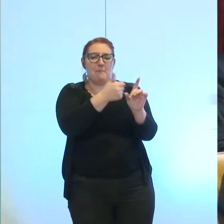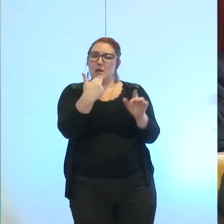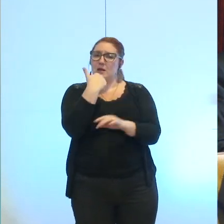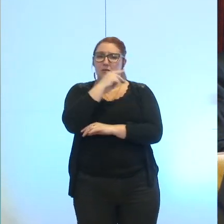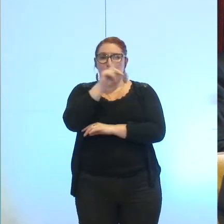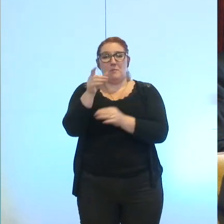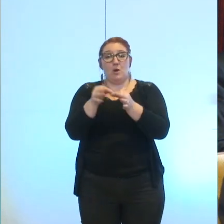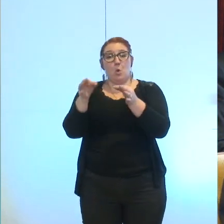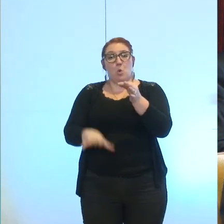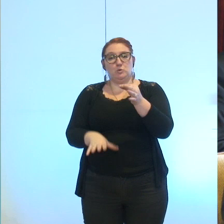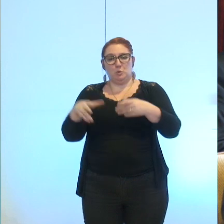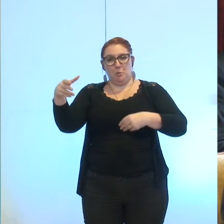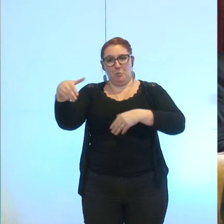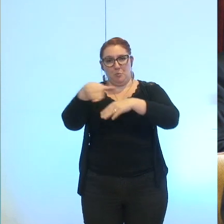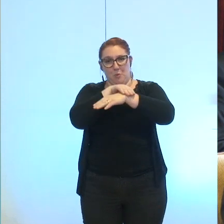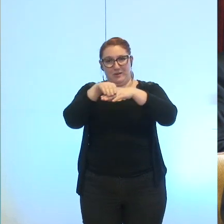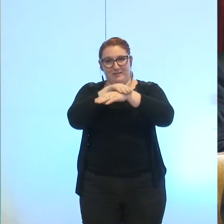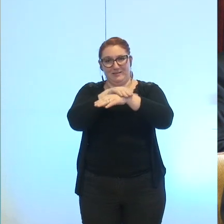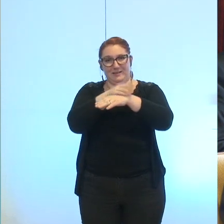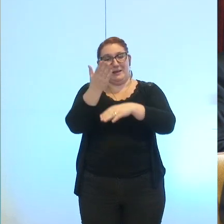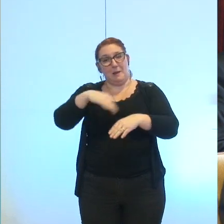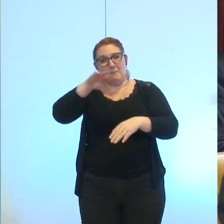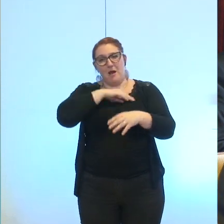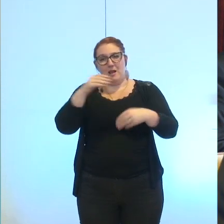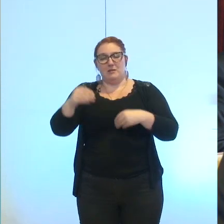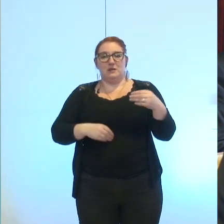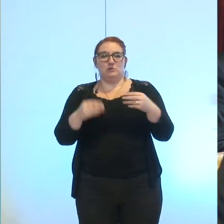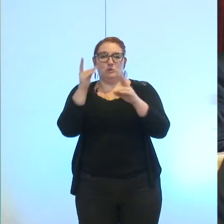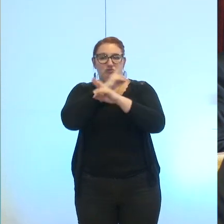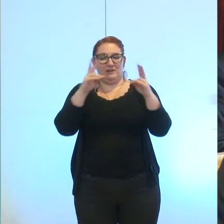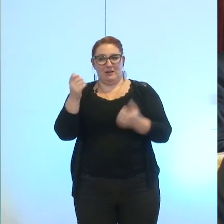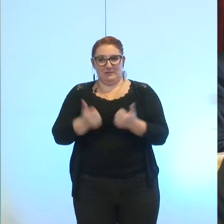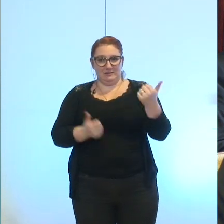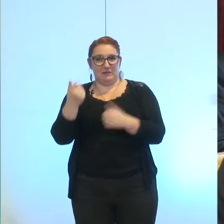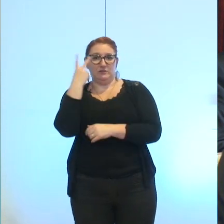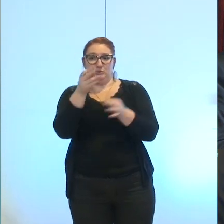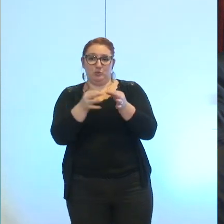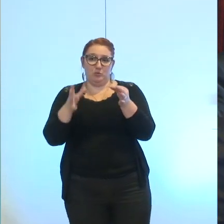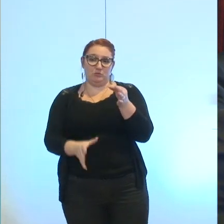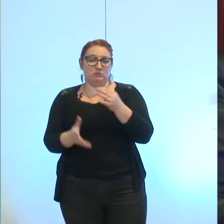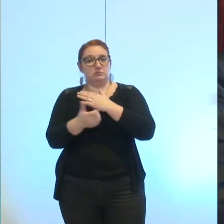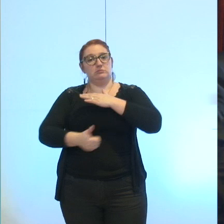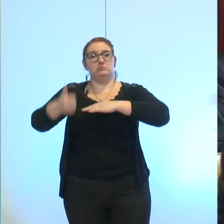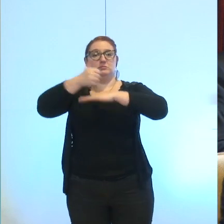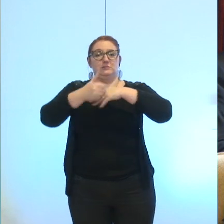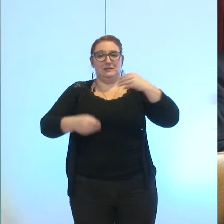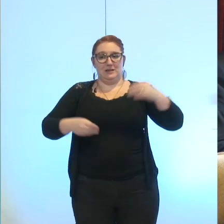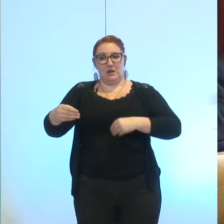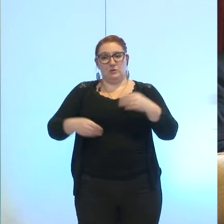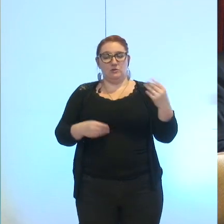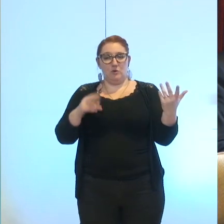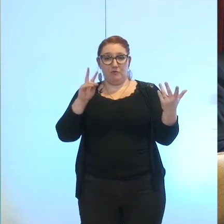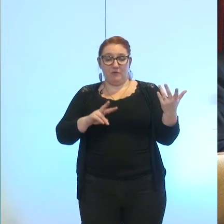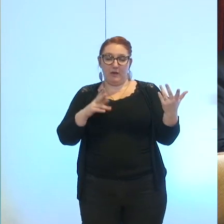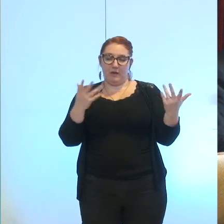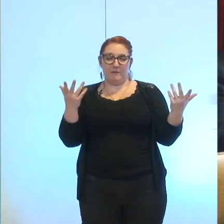politique est portée par le direction la direction générale des services entre autres son directeur général des services que